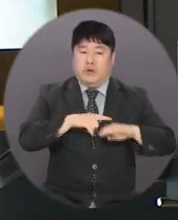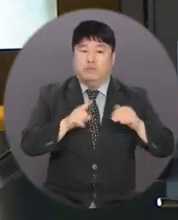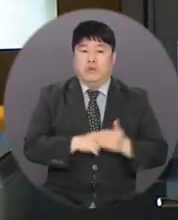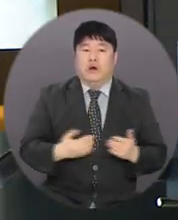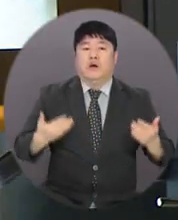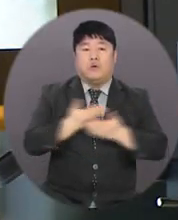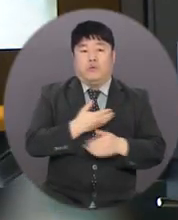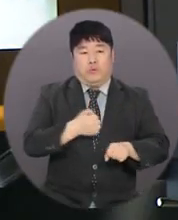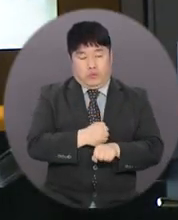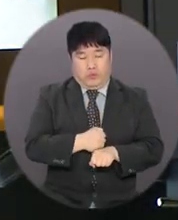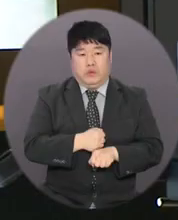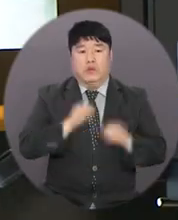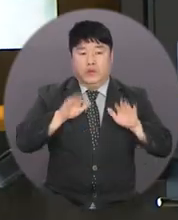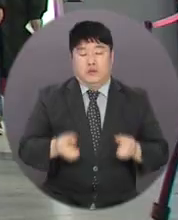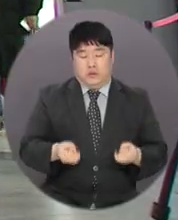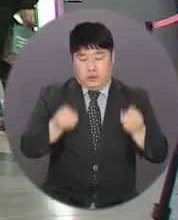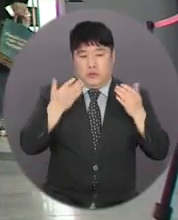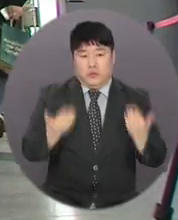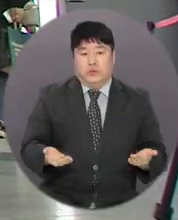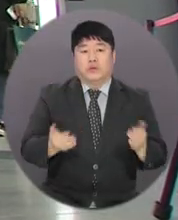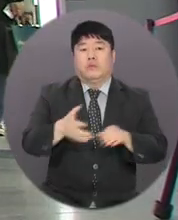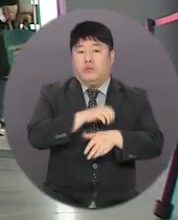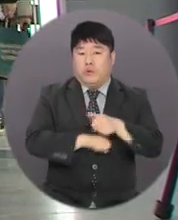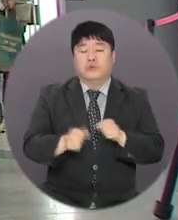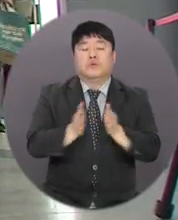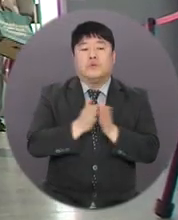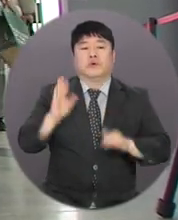가운데 설 연휴가 본격적으로 시작됐습니다. MBC 뉴스 이다현입니다.